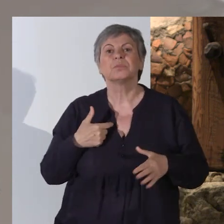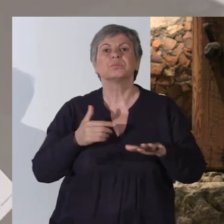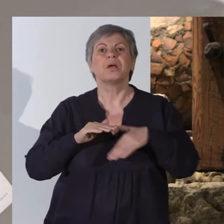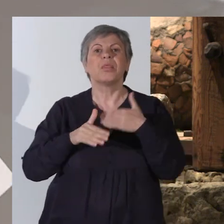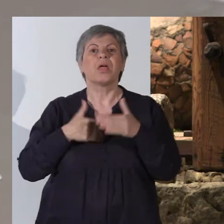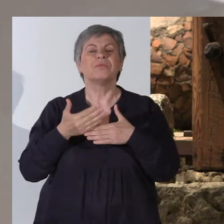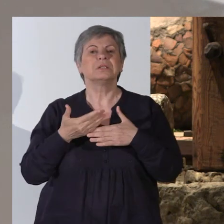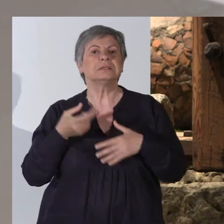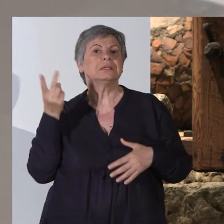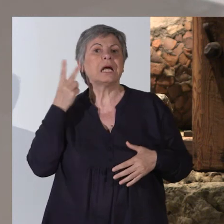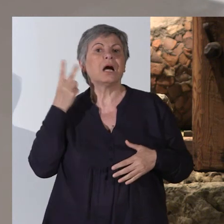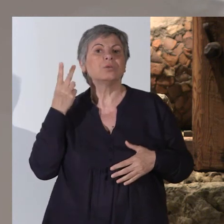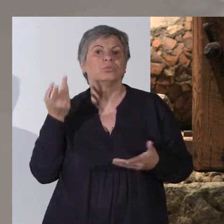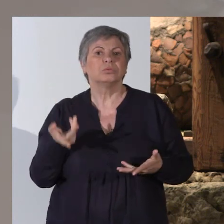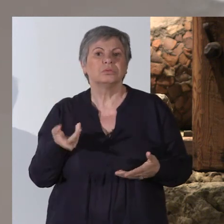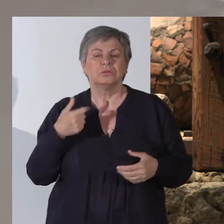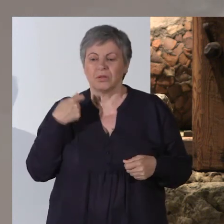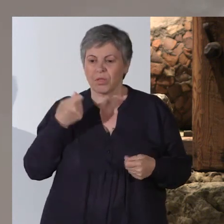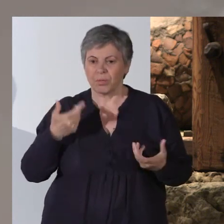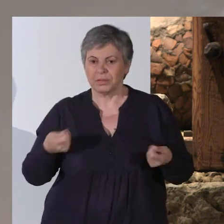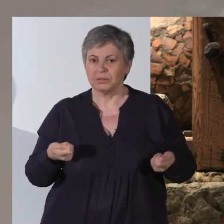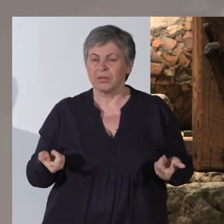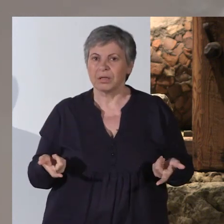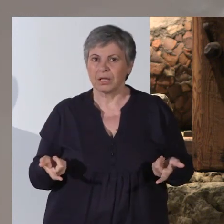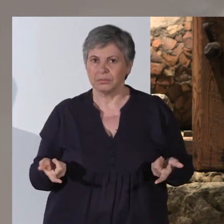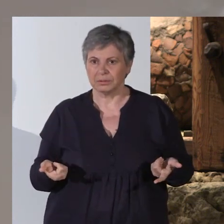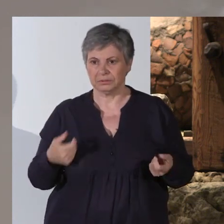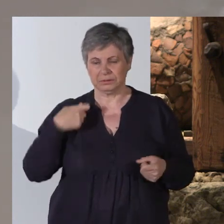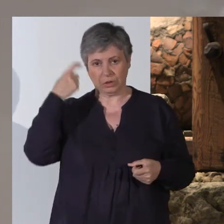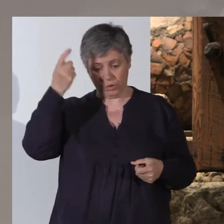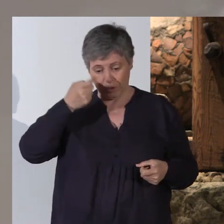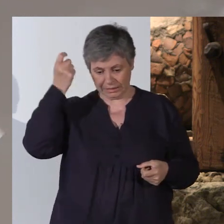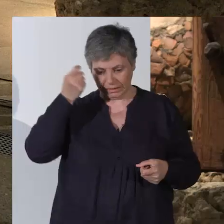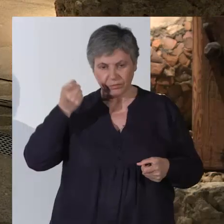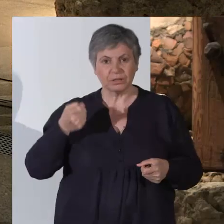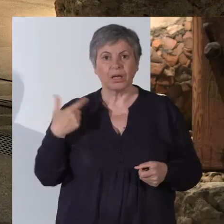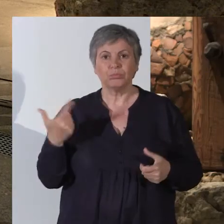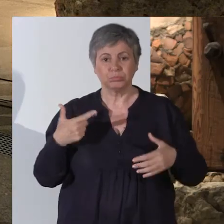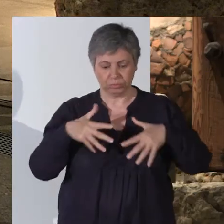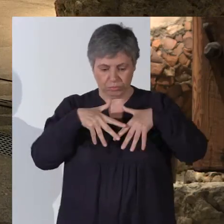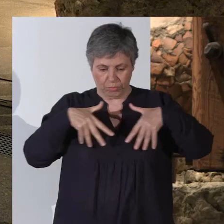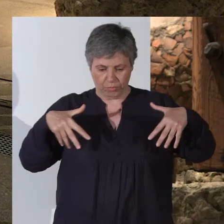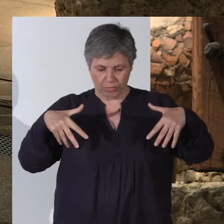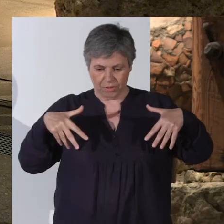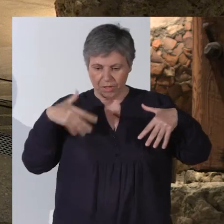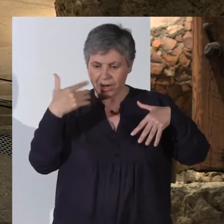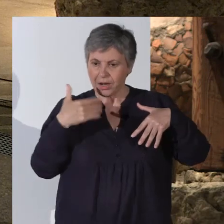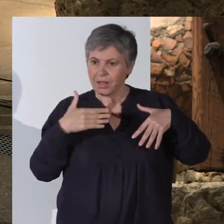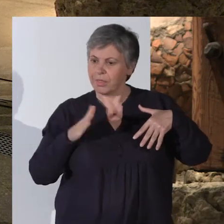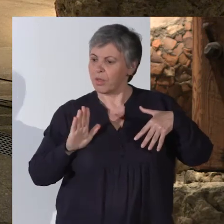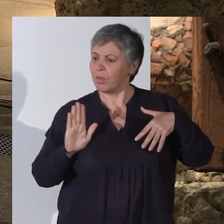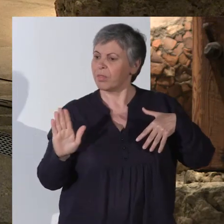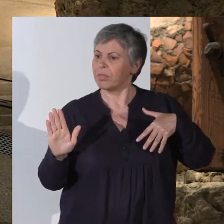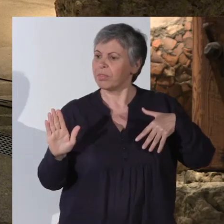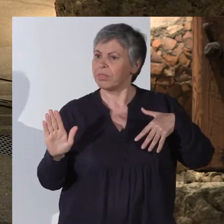τους ακούοντες ηθοποιούς οπότε σκέφτηκα ότι μπορούμε να τους βάλλουμε σε μία εσοχή πλάγια από τη σκηνή πάλι δεν θα